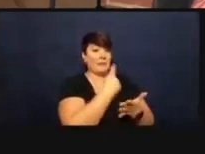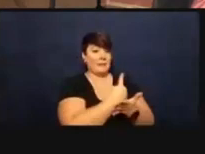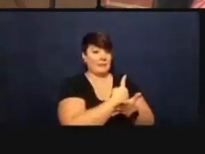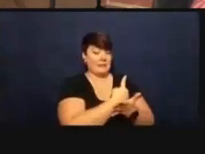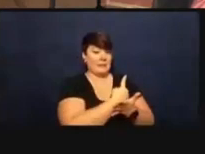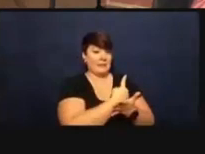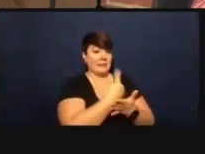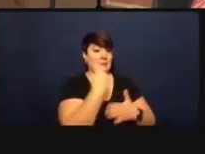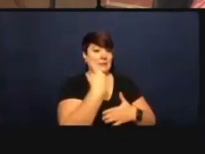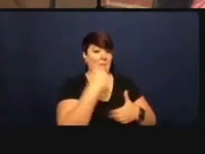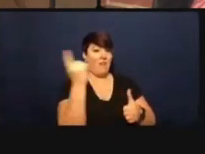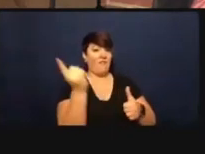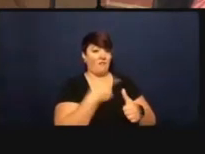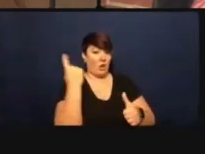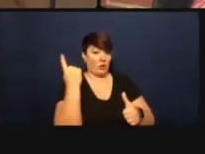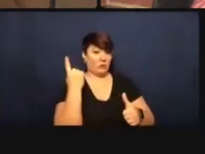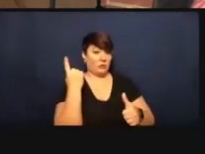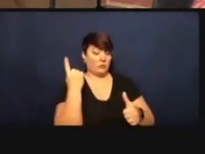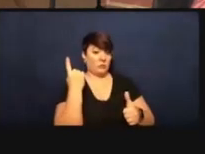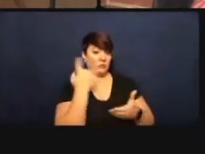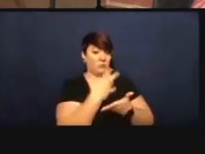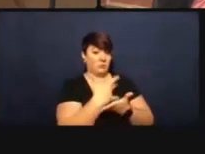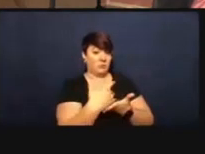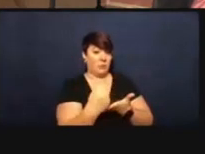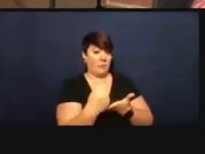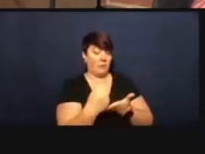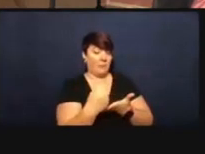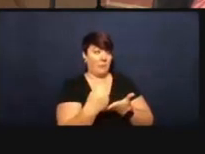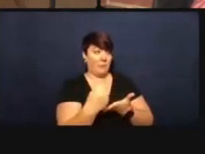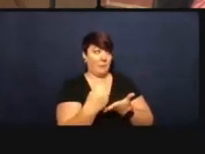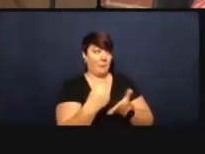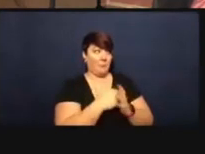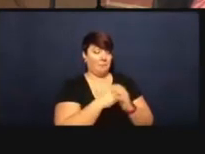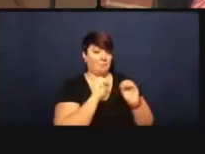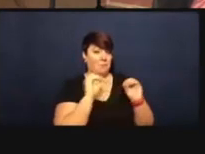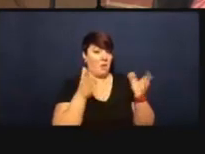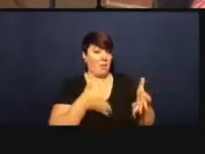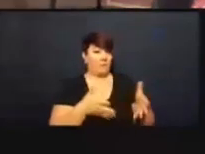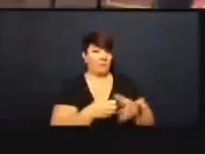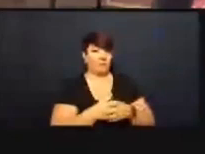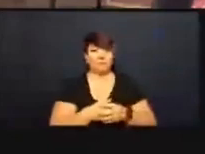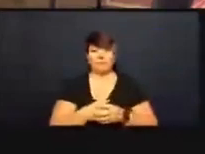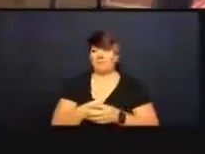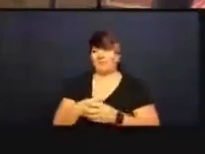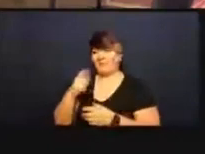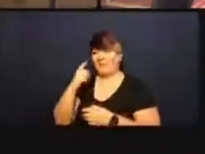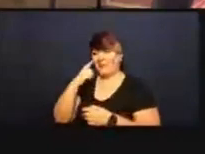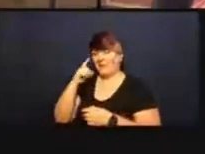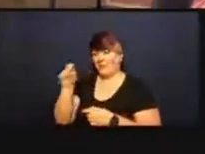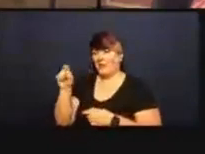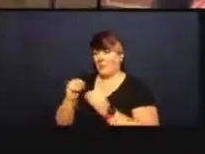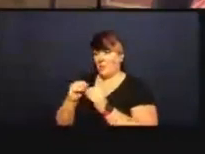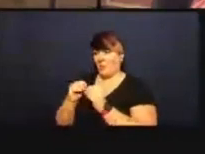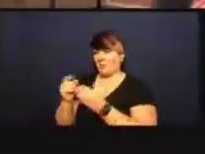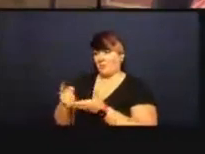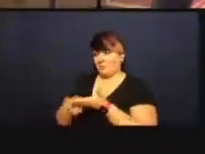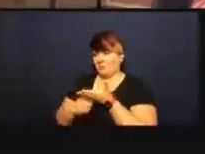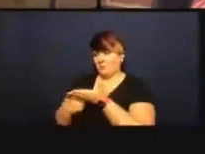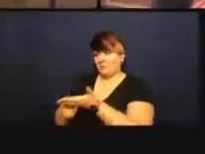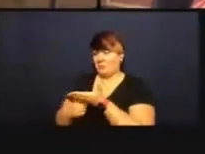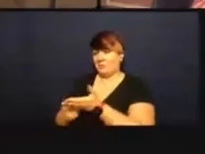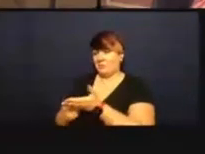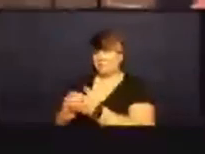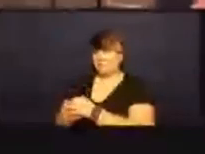karantini, pia ni lazima ukamilishe au utumie siku zako zote za likizo ya ugonjwa.